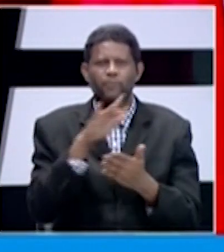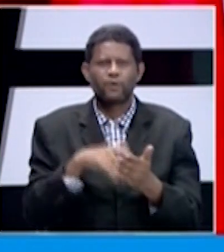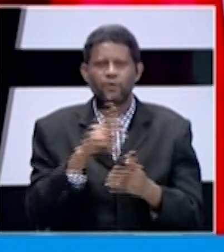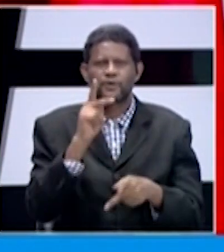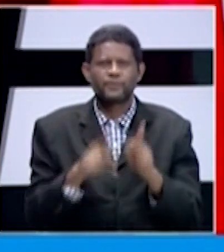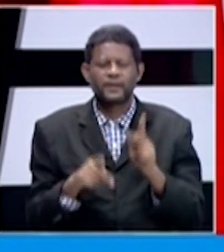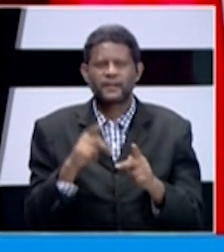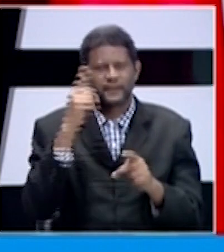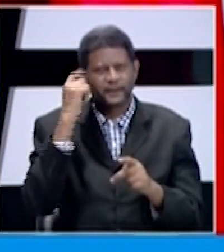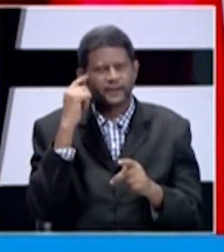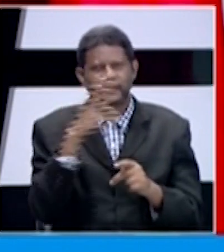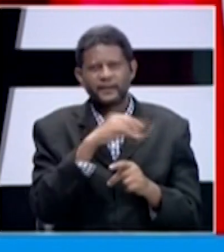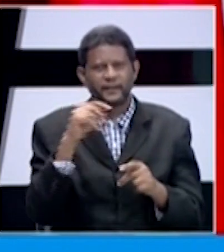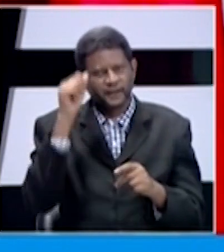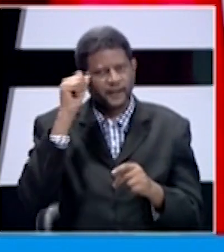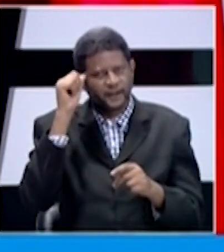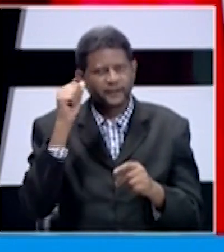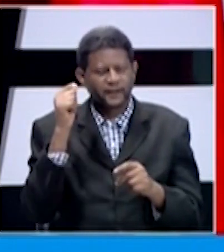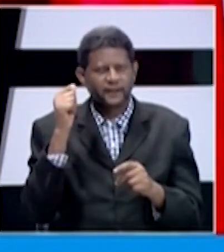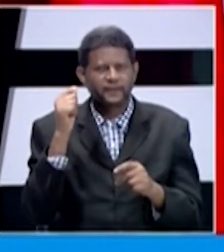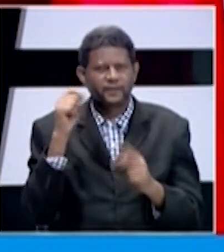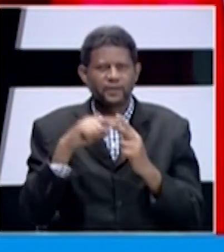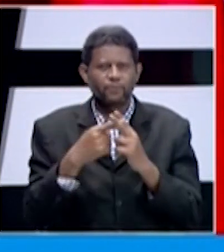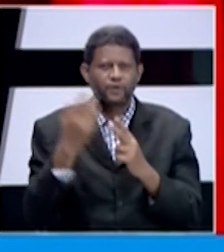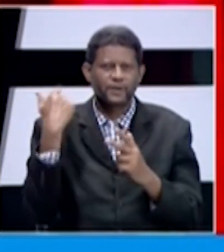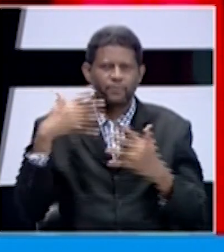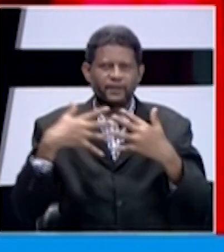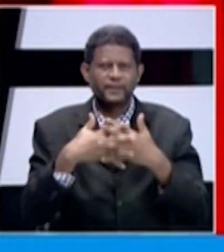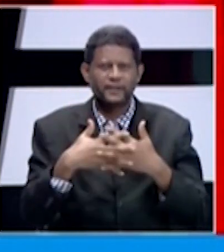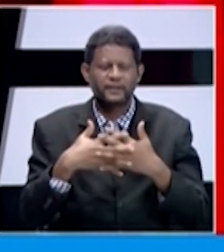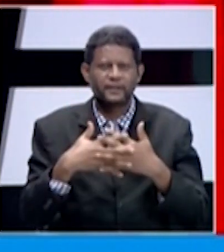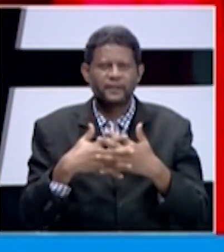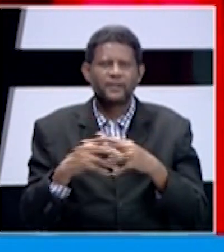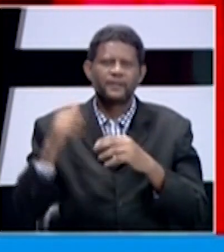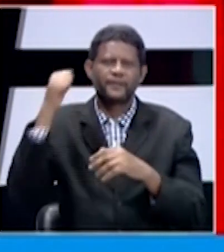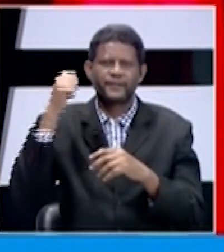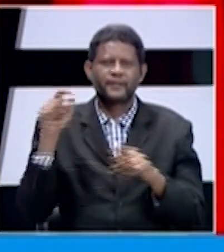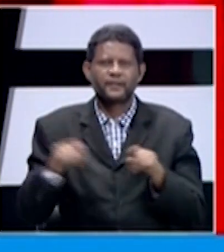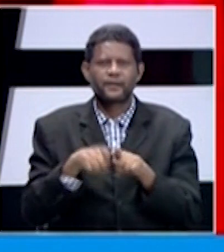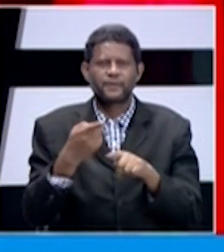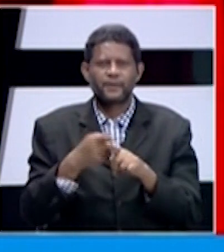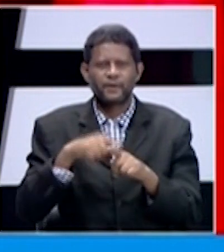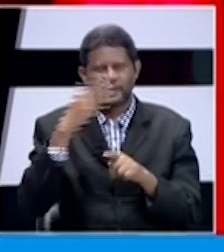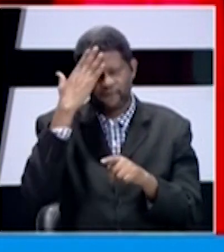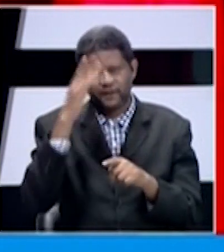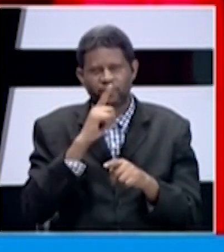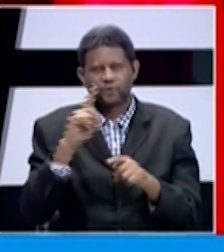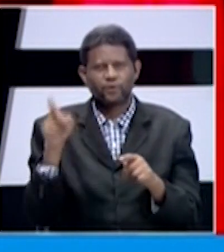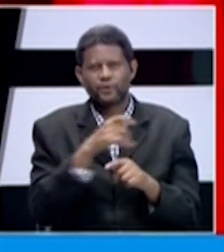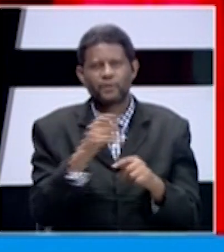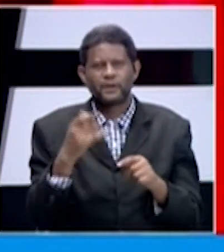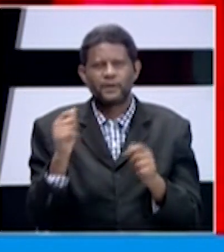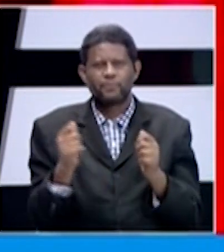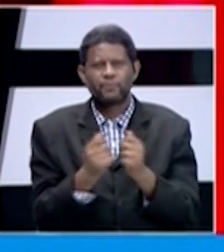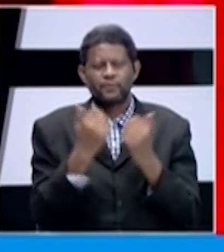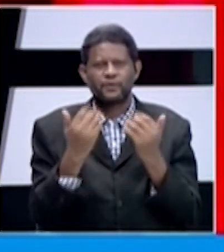ህዝብታት ትግራይን ኤርትራን ተጀሚሩ ዝነበረ ምትእሳራት ንድሕሪት ከም ተመልሰ ይፍለጥ እዩ ይኹን በር ሕዚ እውን ምስ